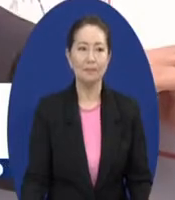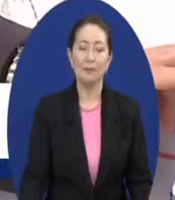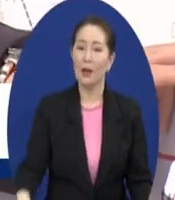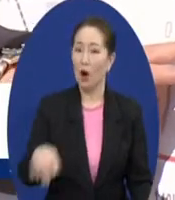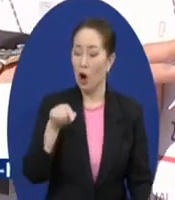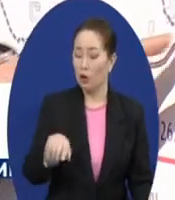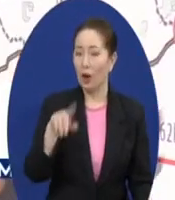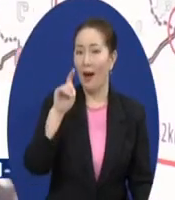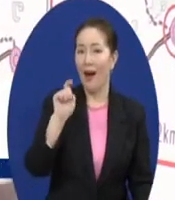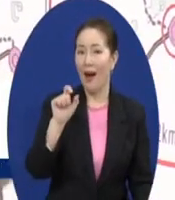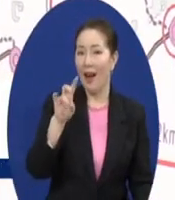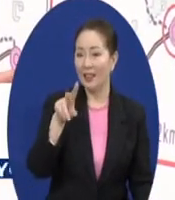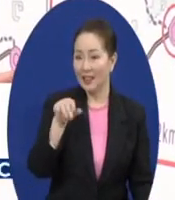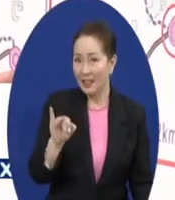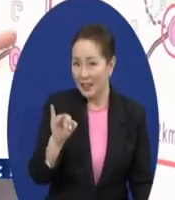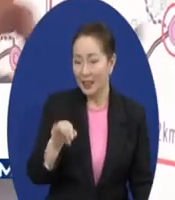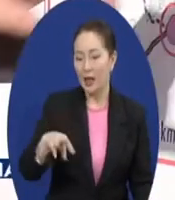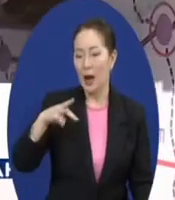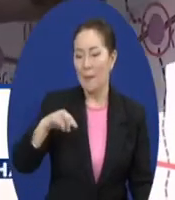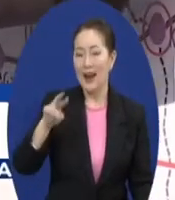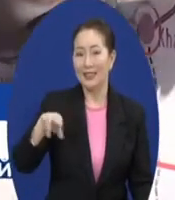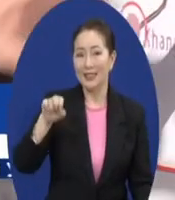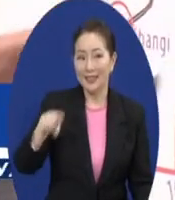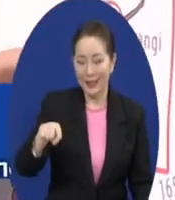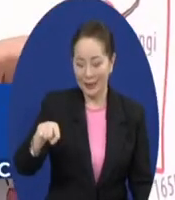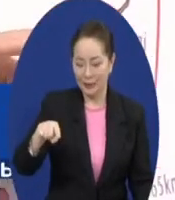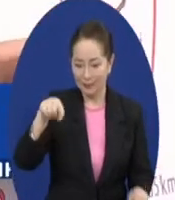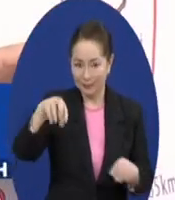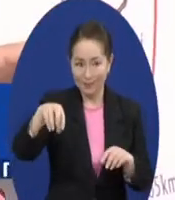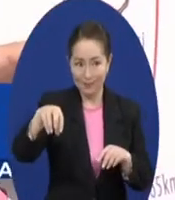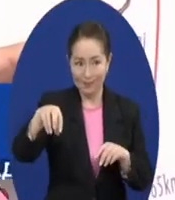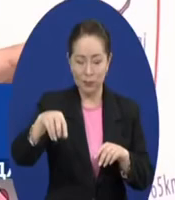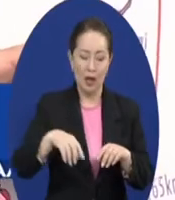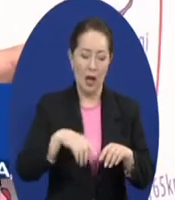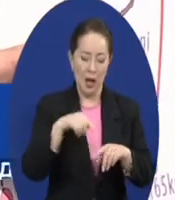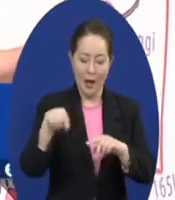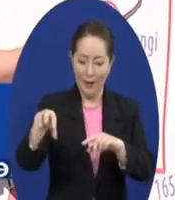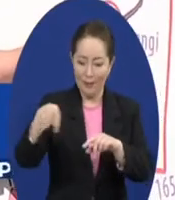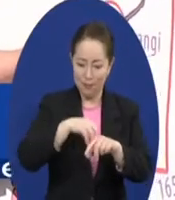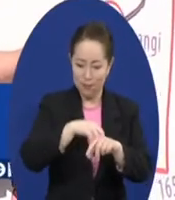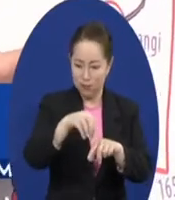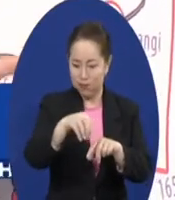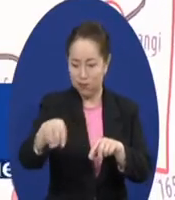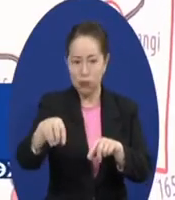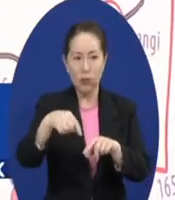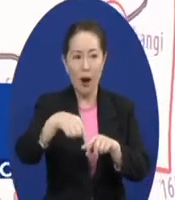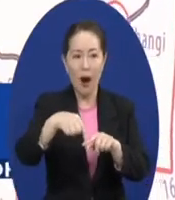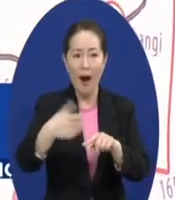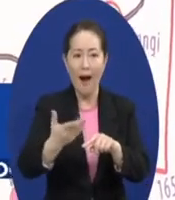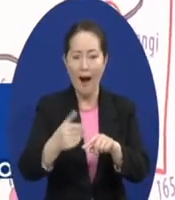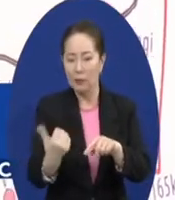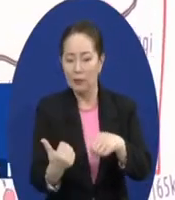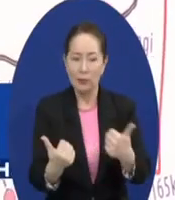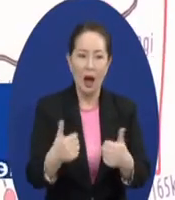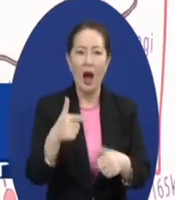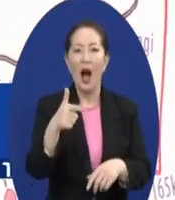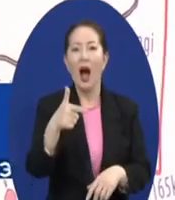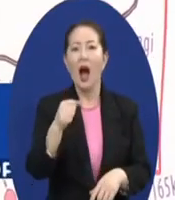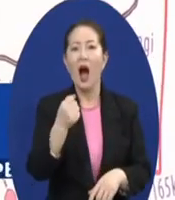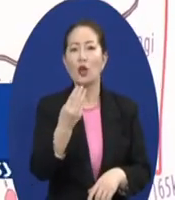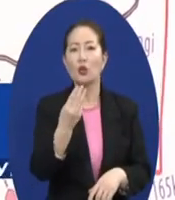За Ханги мандлын өнөөдрийн бомбт бол гашуун сухад замын үүдийн голд байрлаж байгаа бомб гэсэн үг. За бидний хувьд